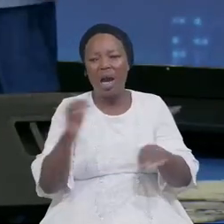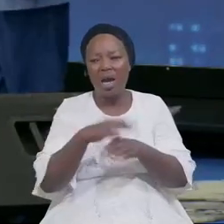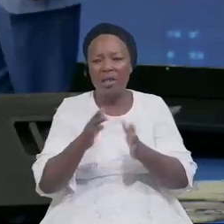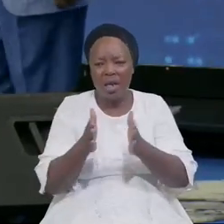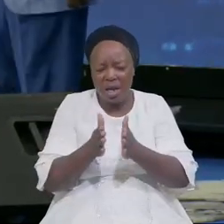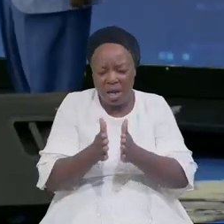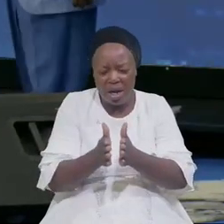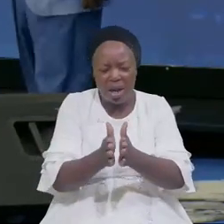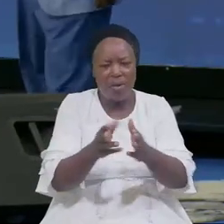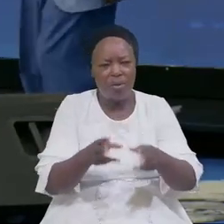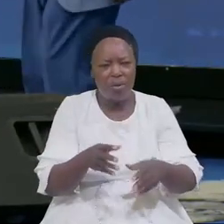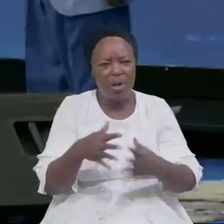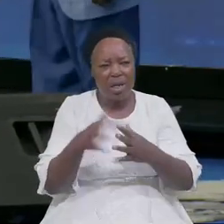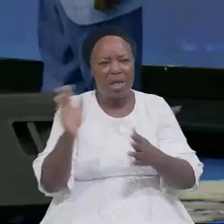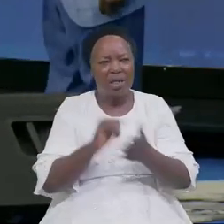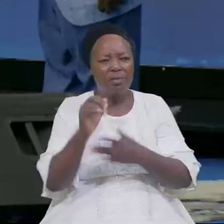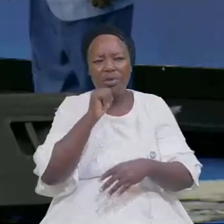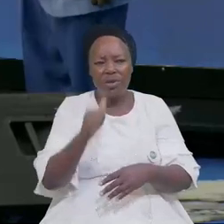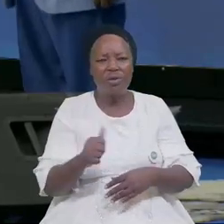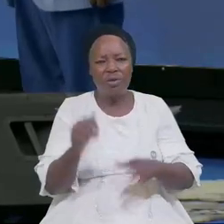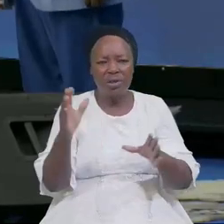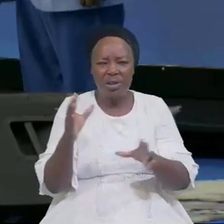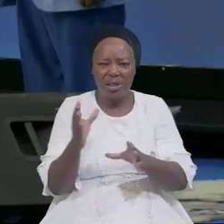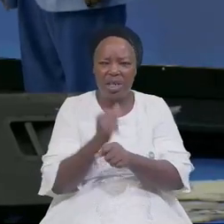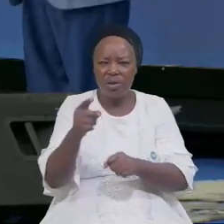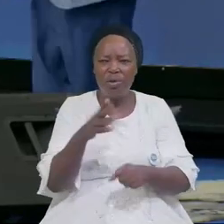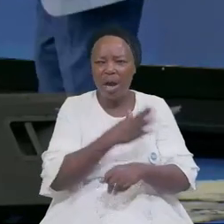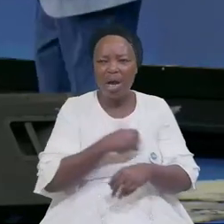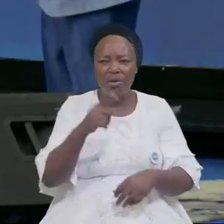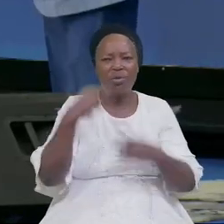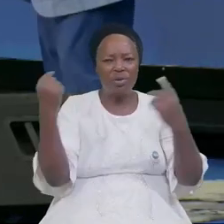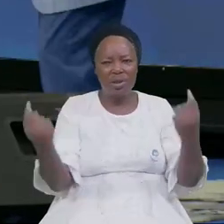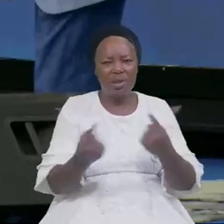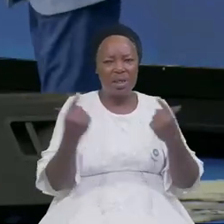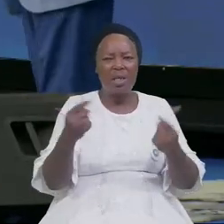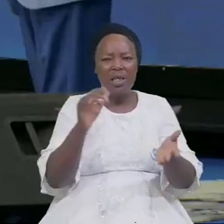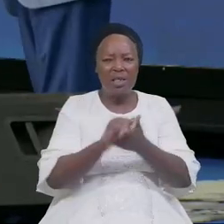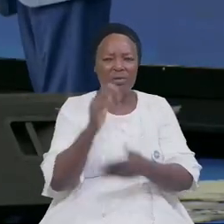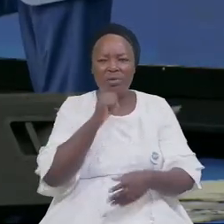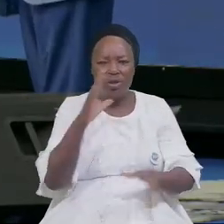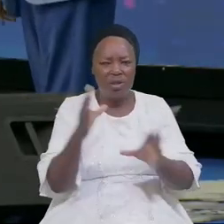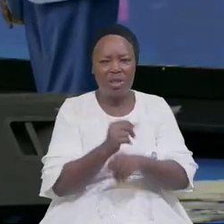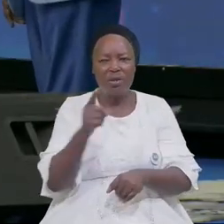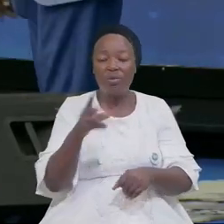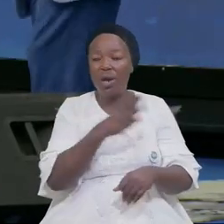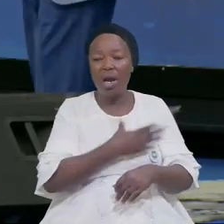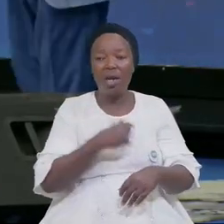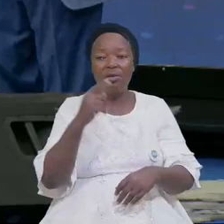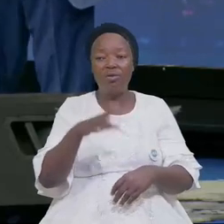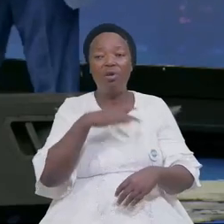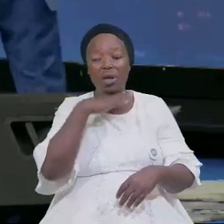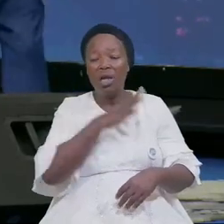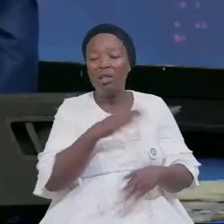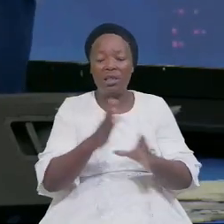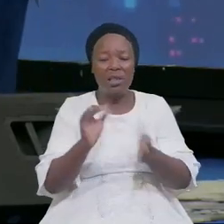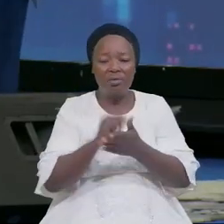Pas la porte étroite qui ne peut pas vous contenir avec la corruption, qui ne peut pas vous contenir